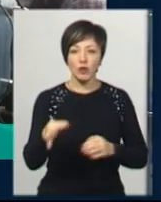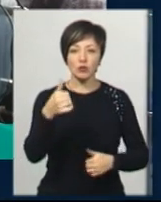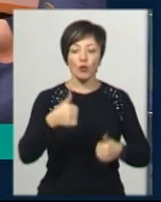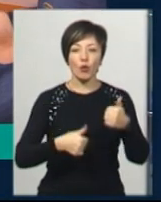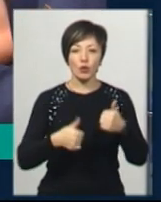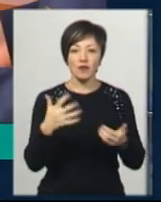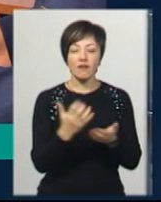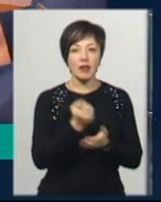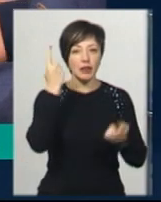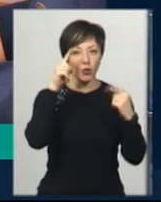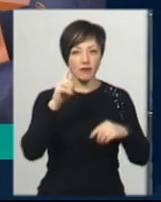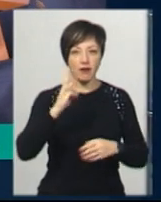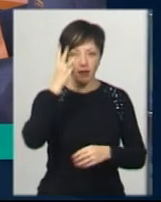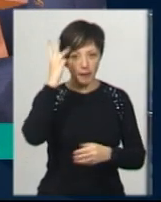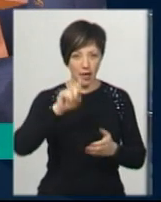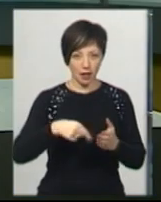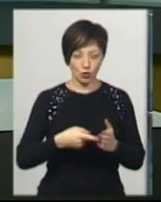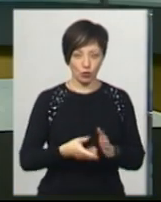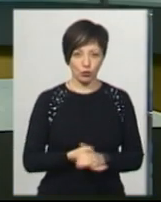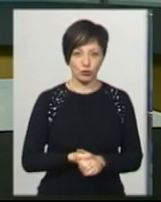конкурсі винаходів у Хмельницькому.